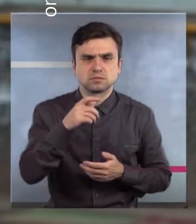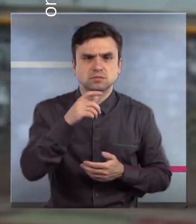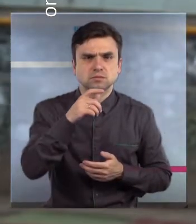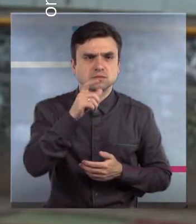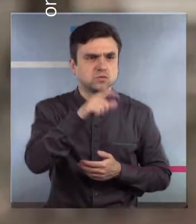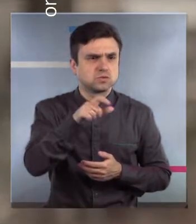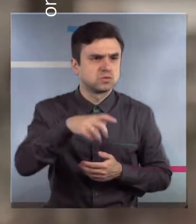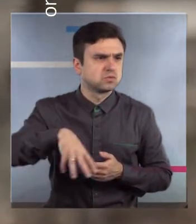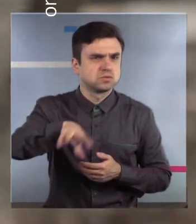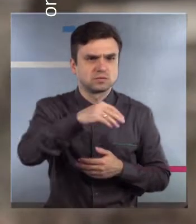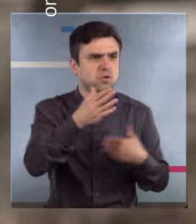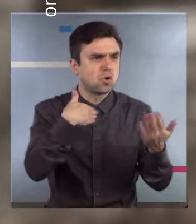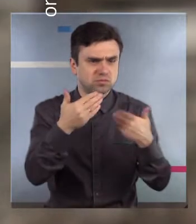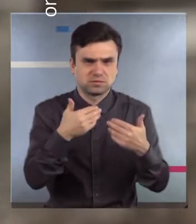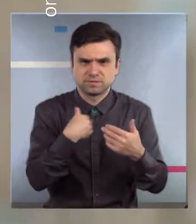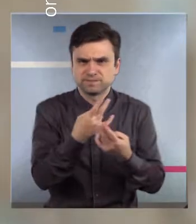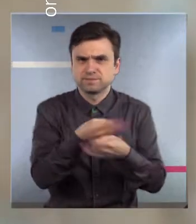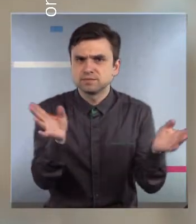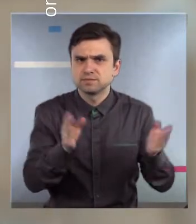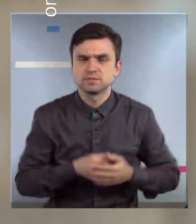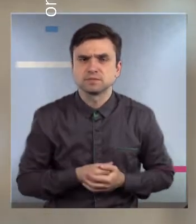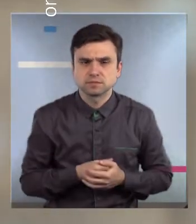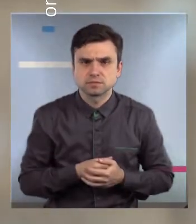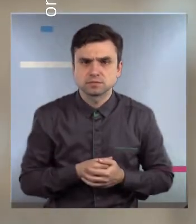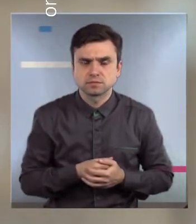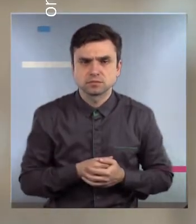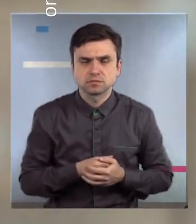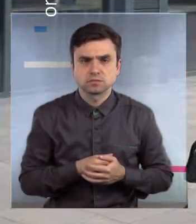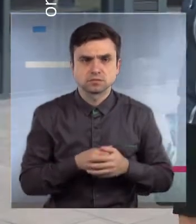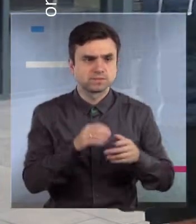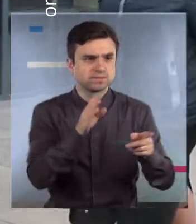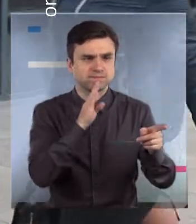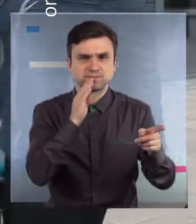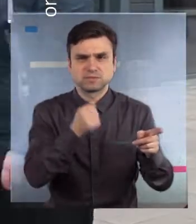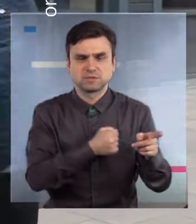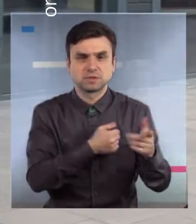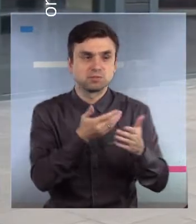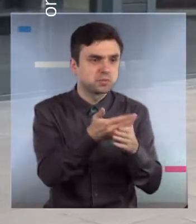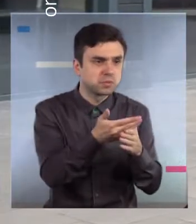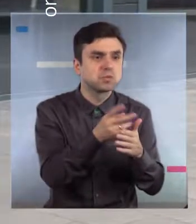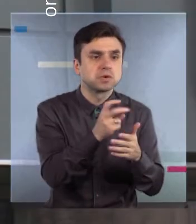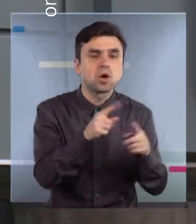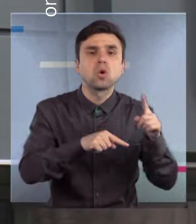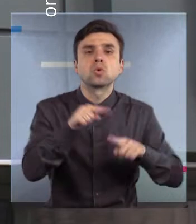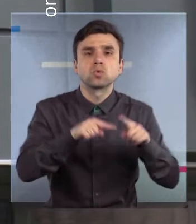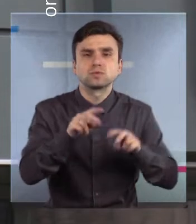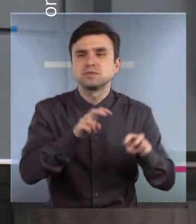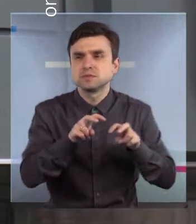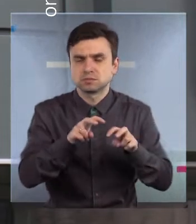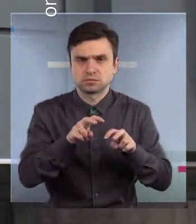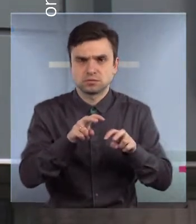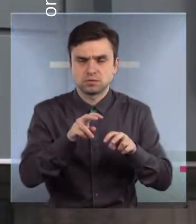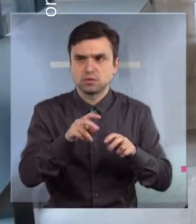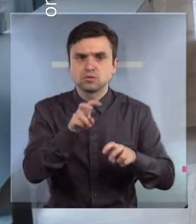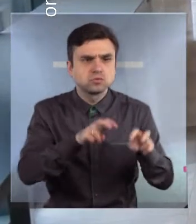цій пенсіонерці, шукаємо її родичів. Але на це багато часу не пішло. З'ясували, що її рідний син працює у супермаркеті поряд з